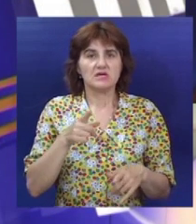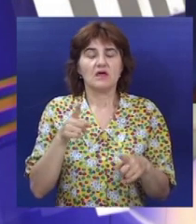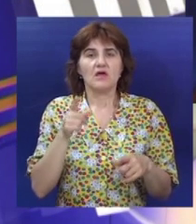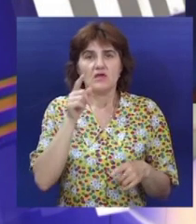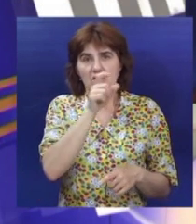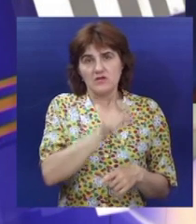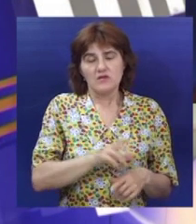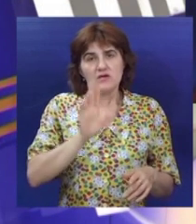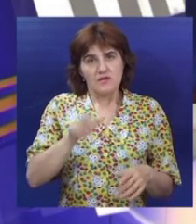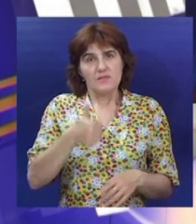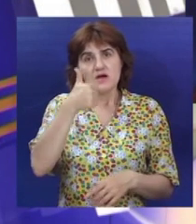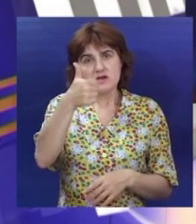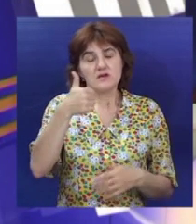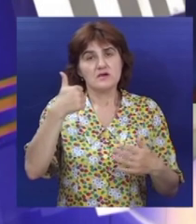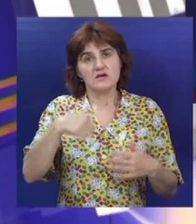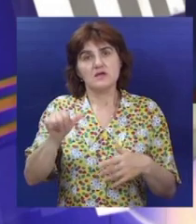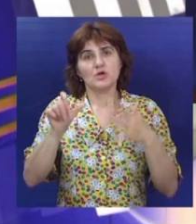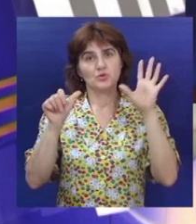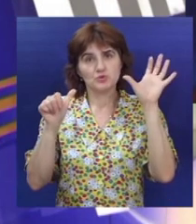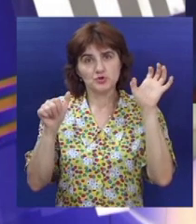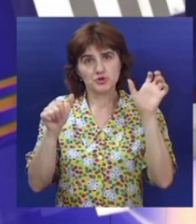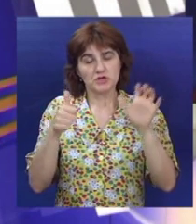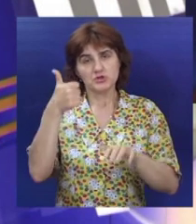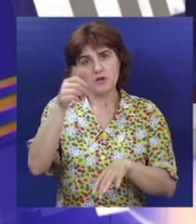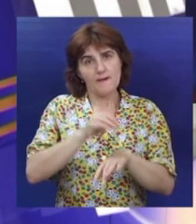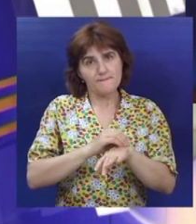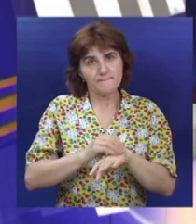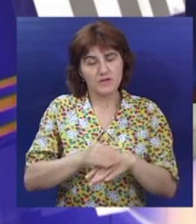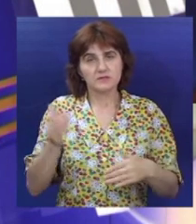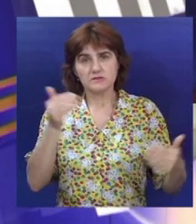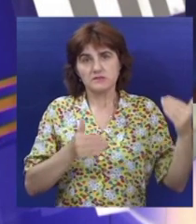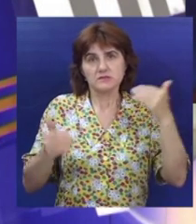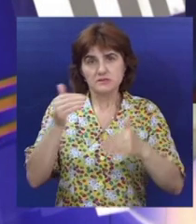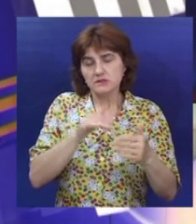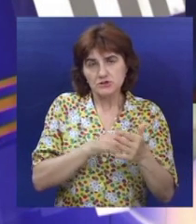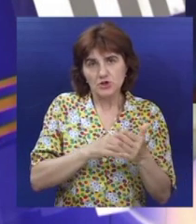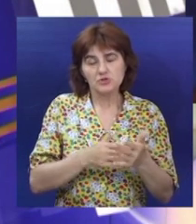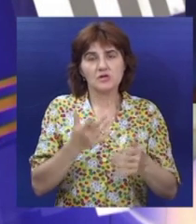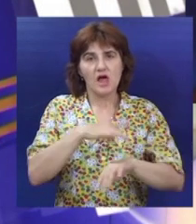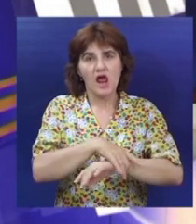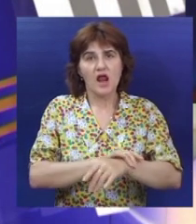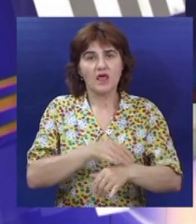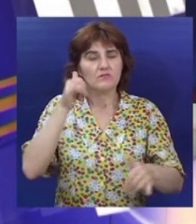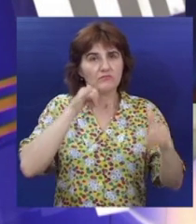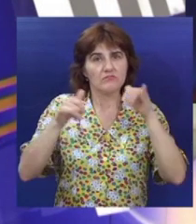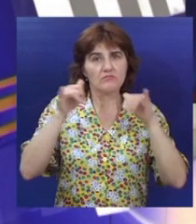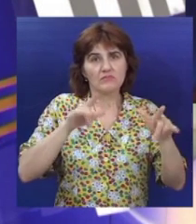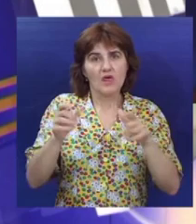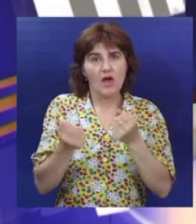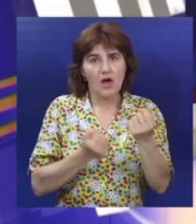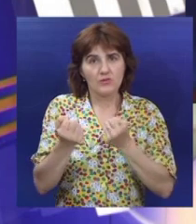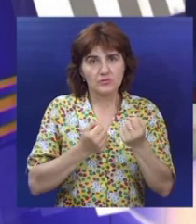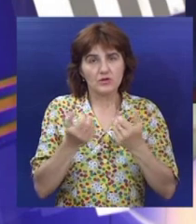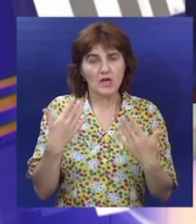imali 1600 intervencija za mjesec dana, ti podaci ne ukazuju na povećan obim posla lekarskih ekipa na